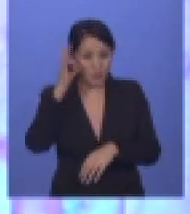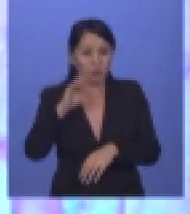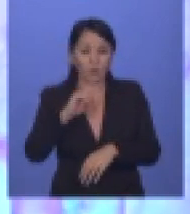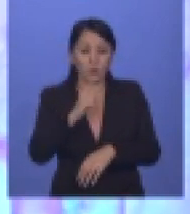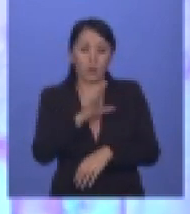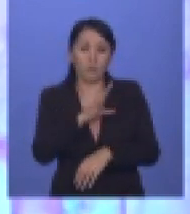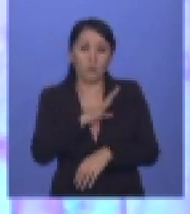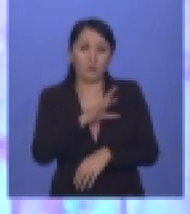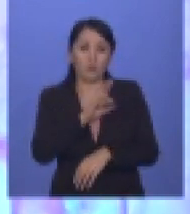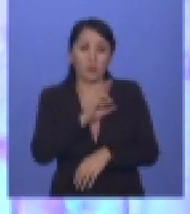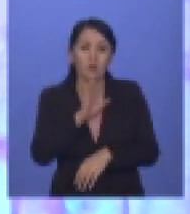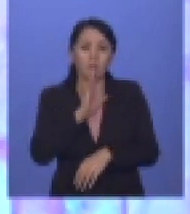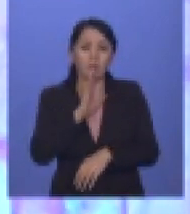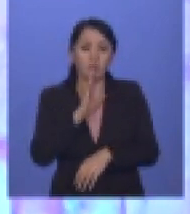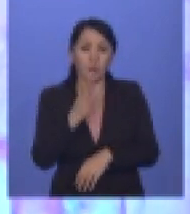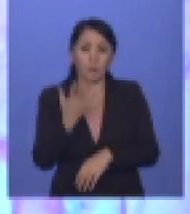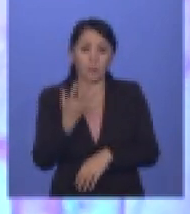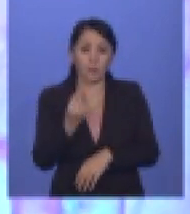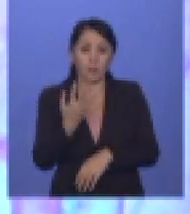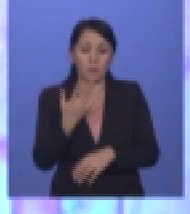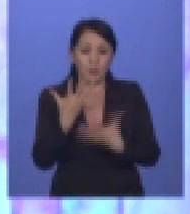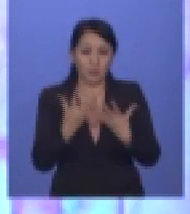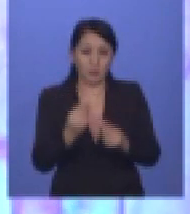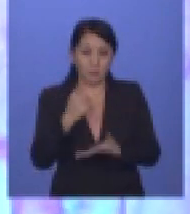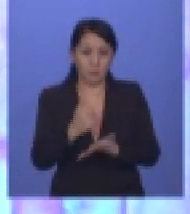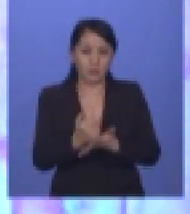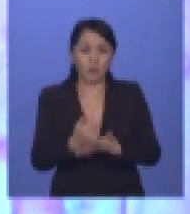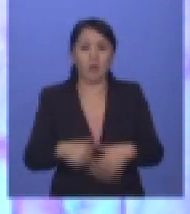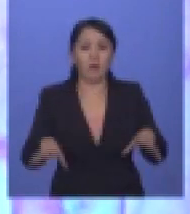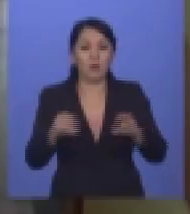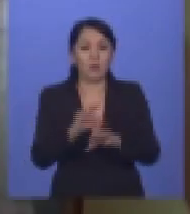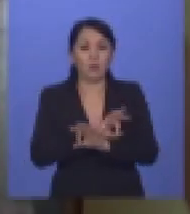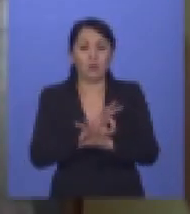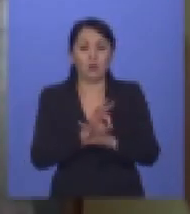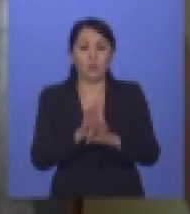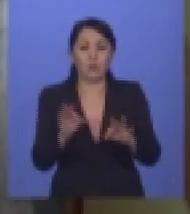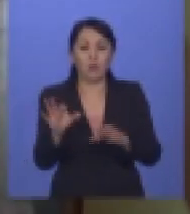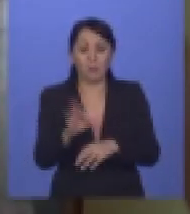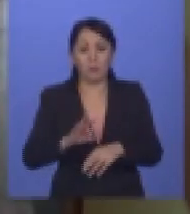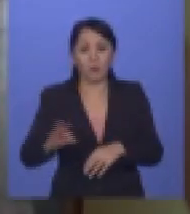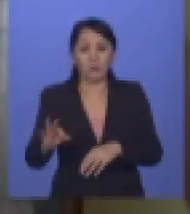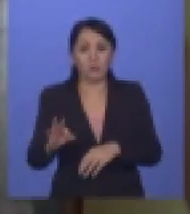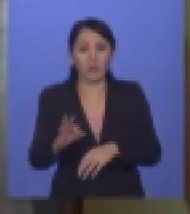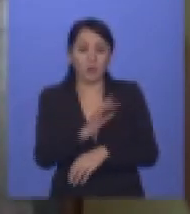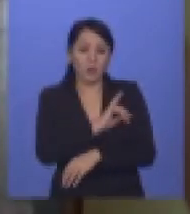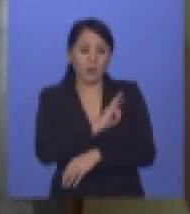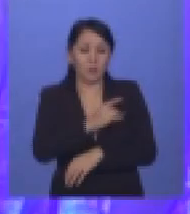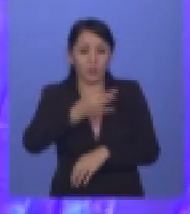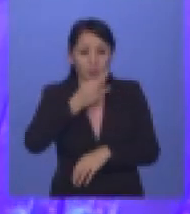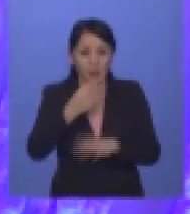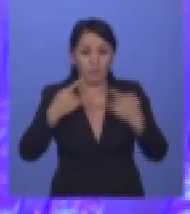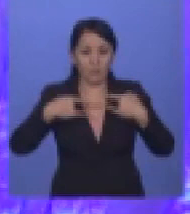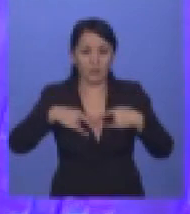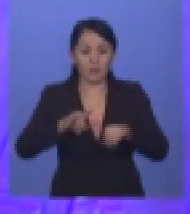Мамандардың айтуынша қызым екеуміз осында әлі бірнеше күн боламыз. Бастысы қазір барлығы жақсы. Бүгінде облыстық перинаталдық орталықта мерзімінен ерте